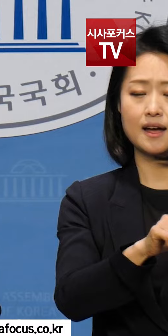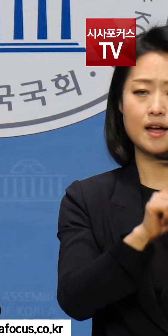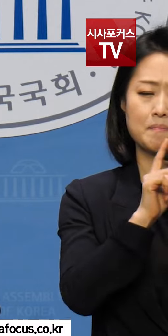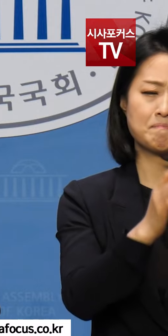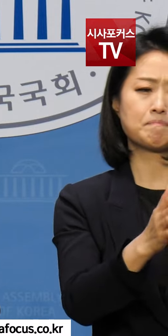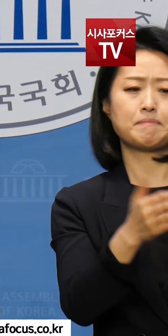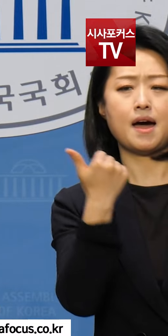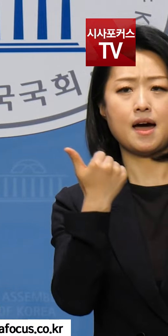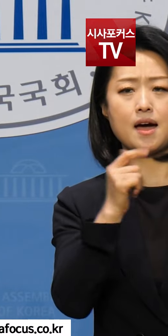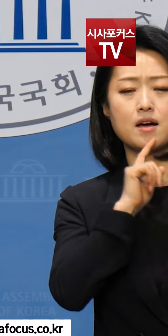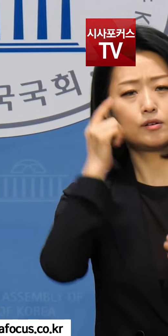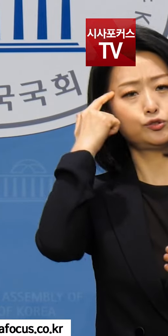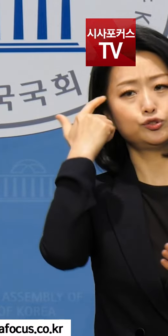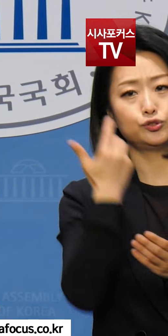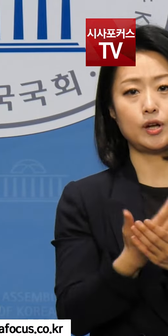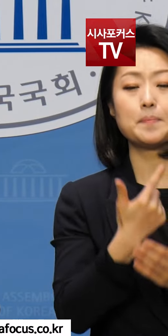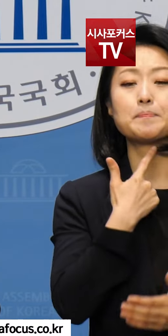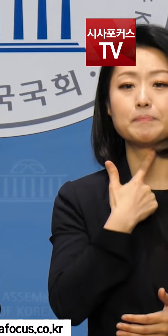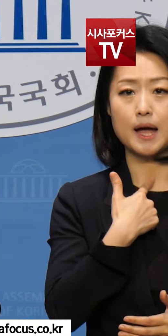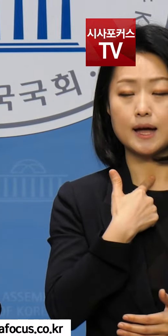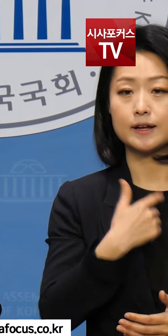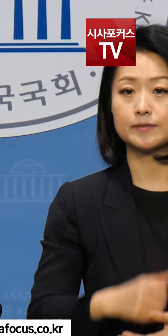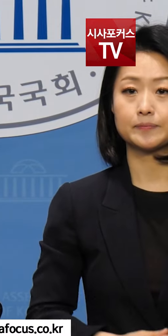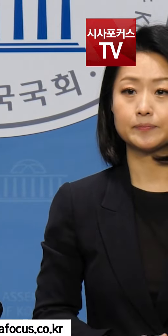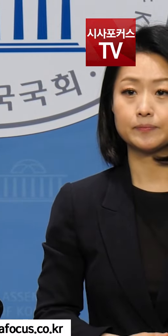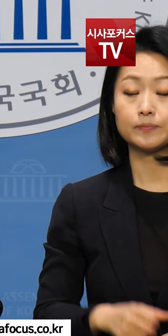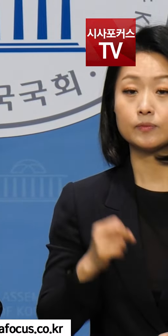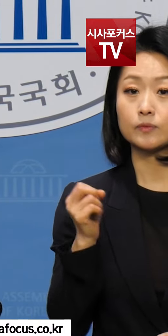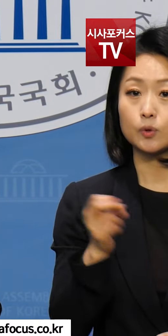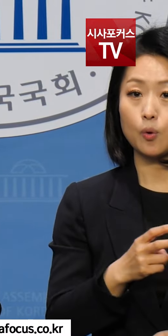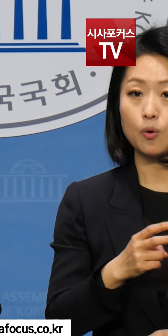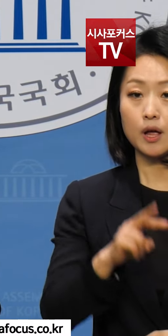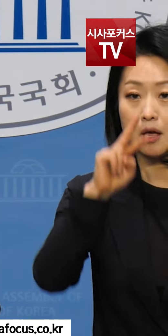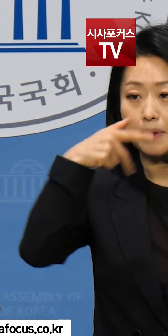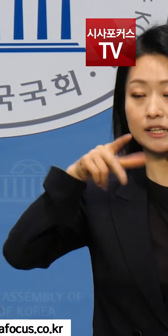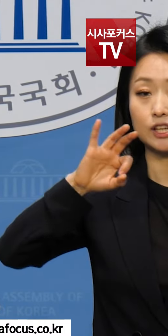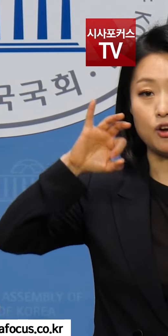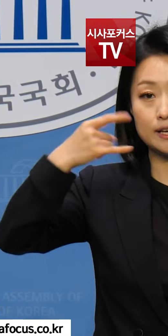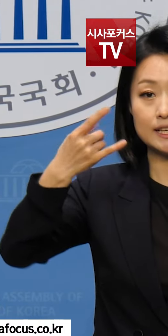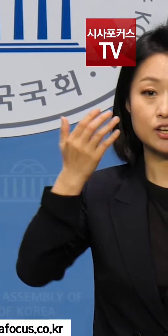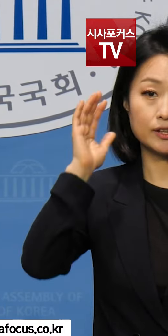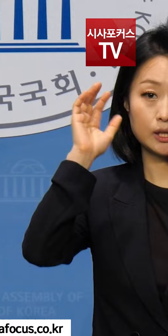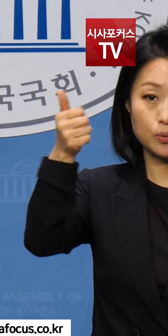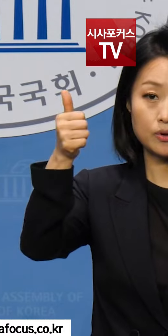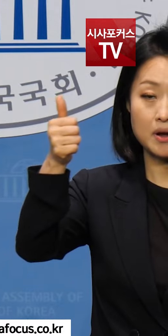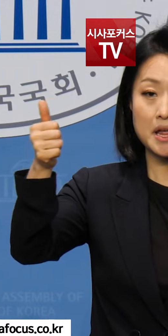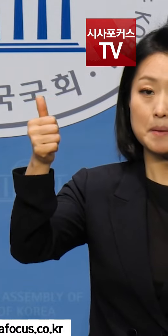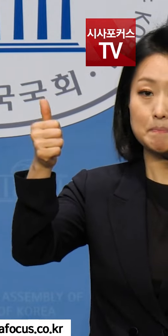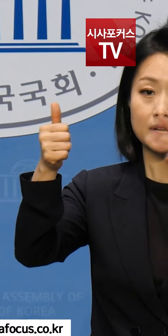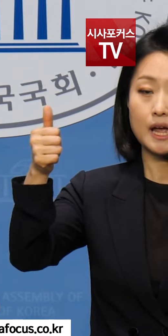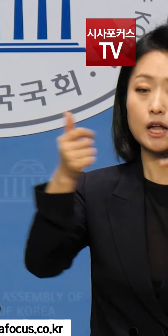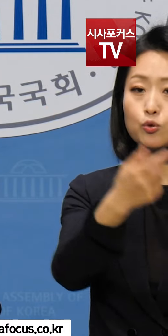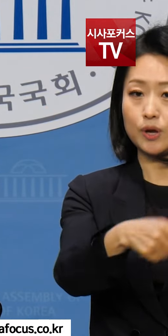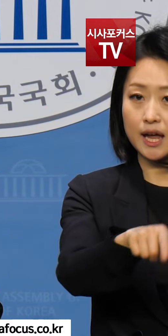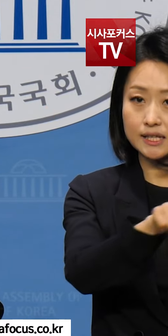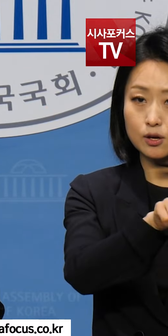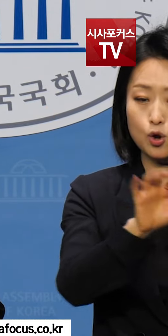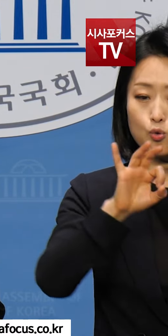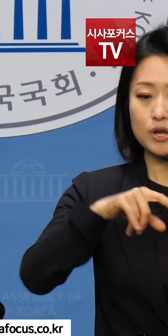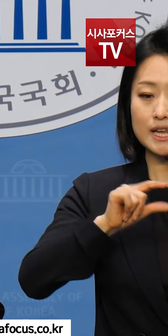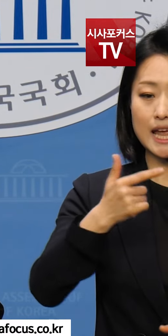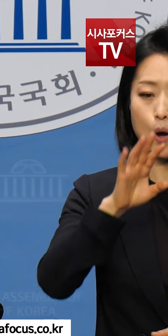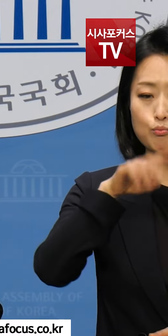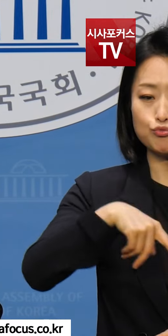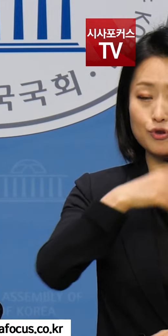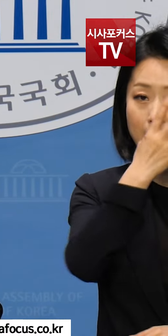경악을 금치 못하게 했다. 또한 박정희 전 대통령을 비난하기 위해 위안부